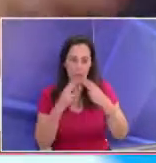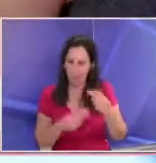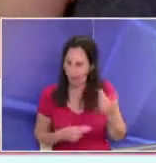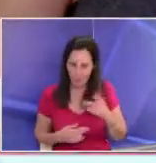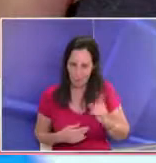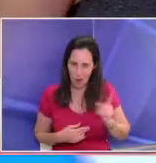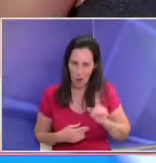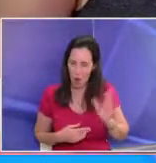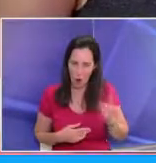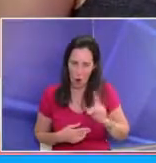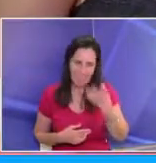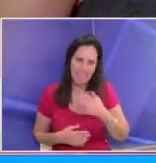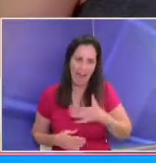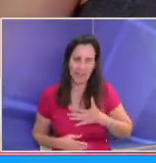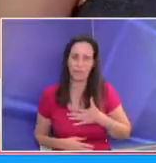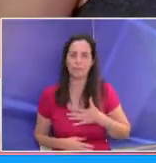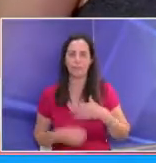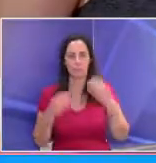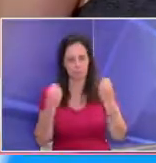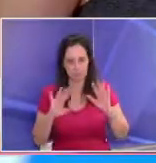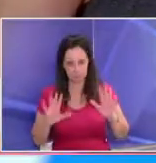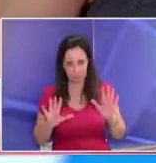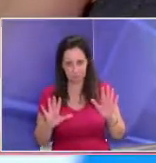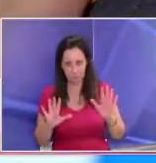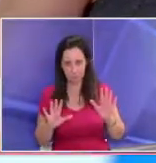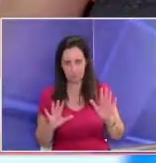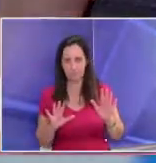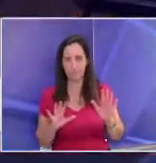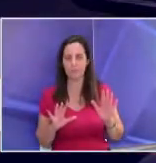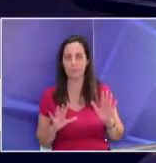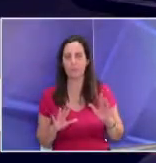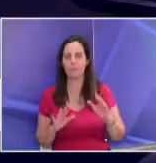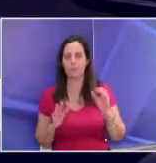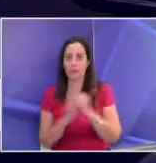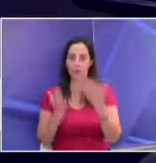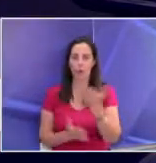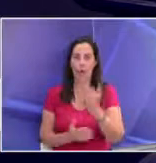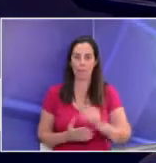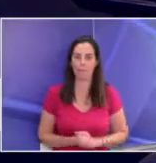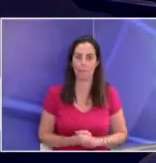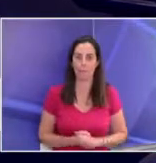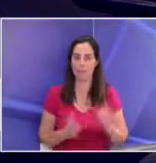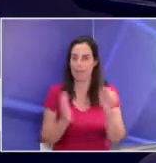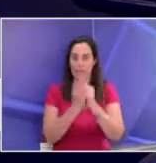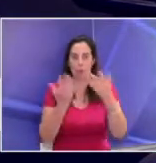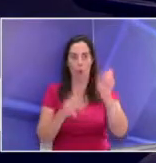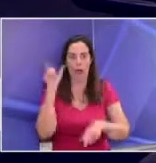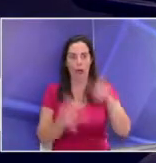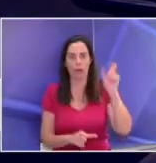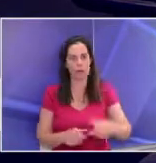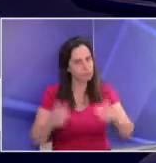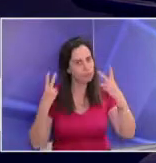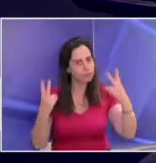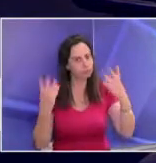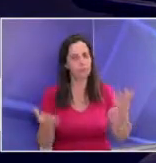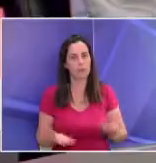יהיו לצערנו. כן, חכי שנייה, רגע, שנייה. תראה, עיתונאים. עיתונאים